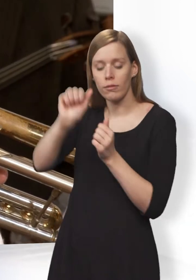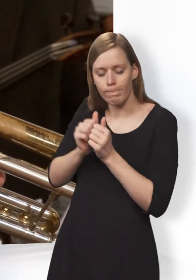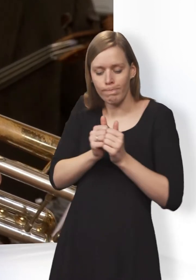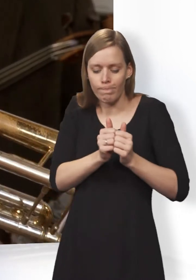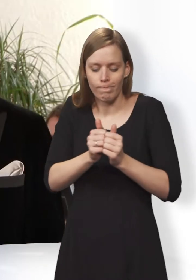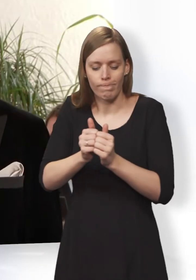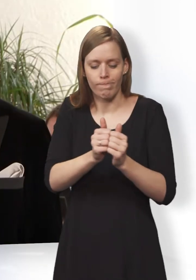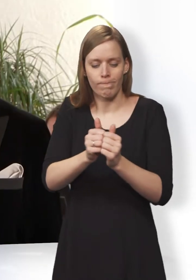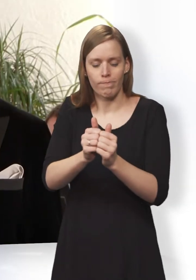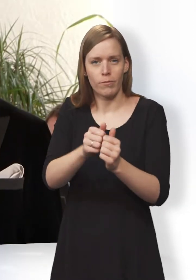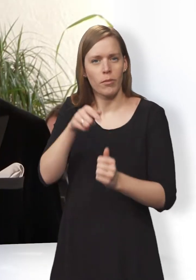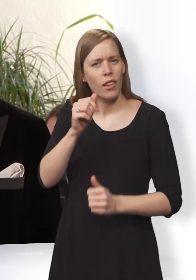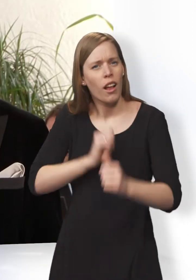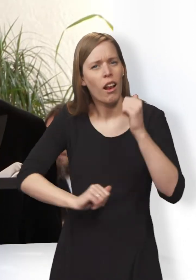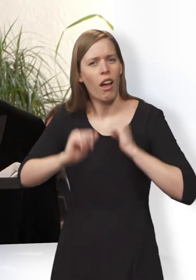b